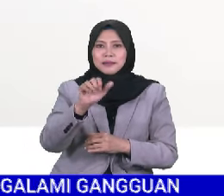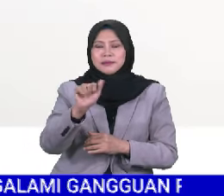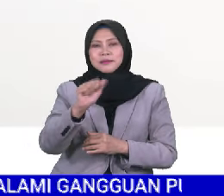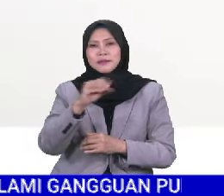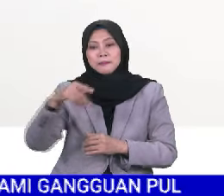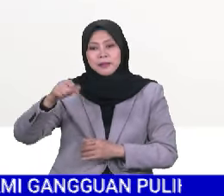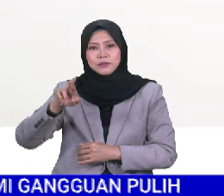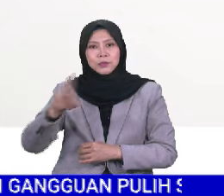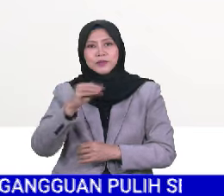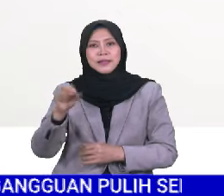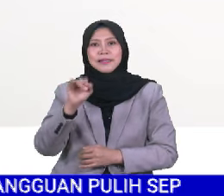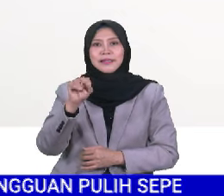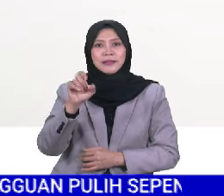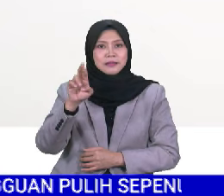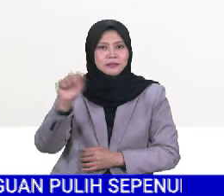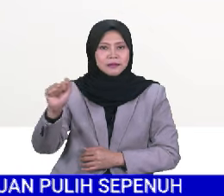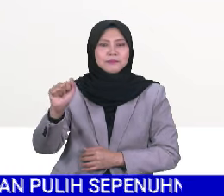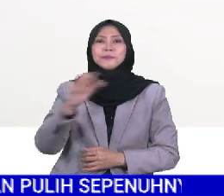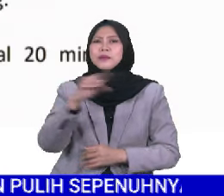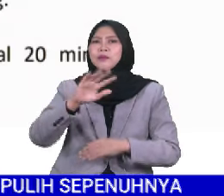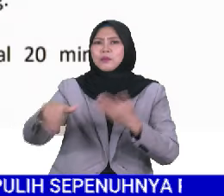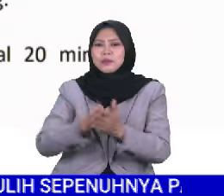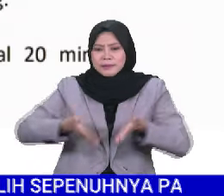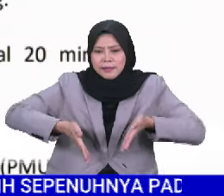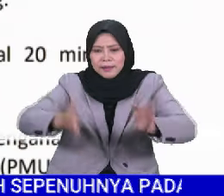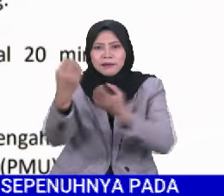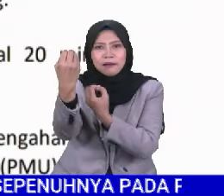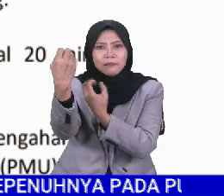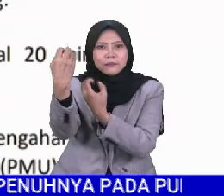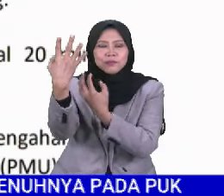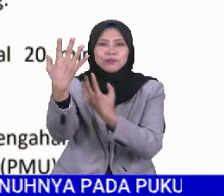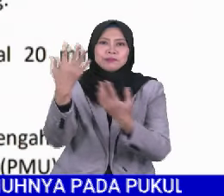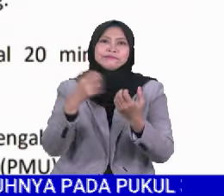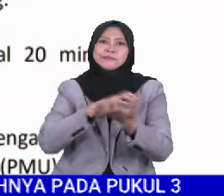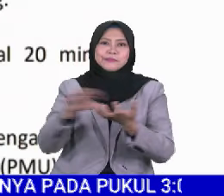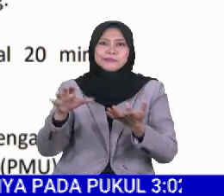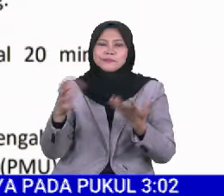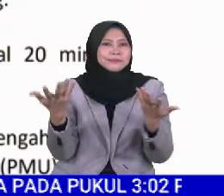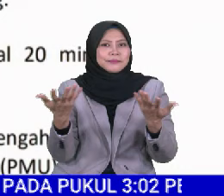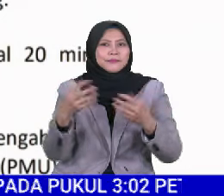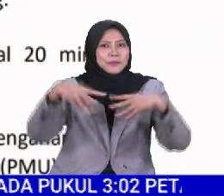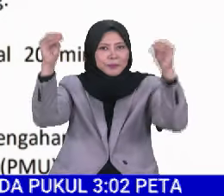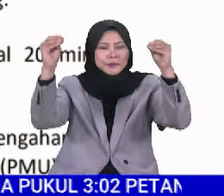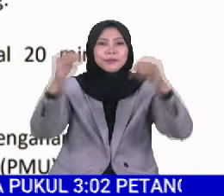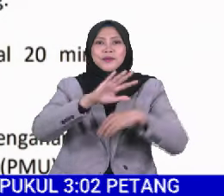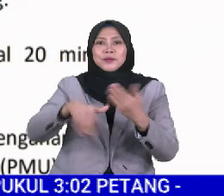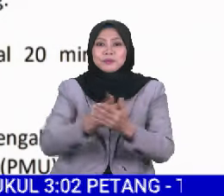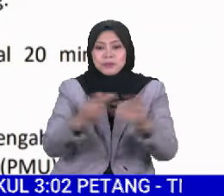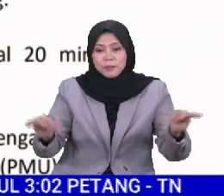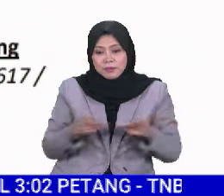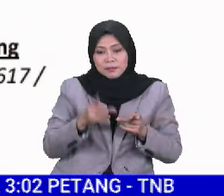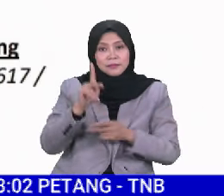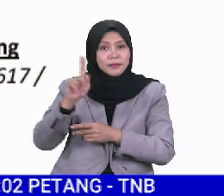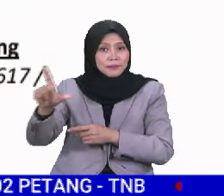gangguan itu turut menyebabkan lampu isyarat di sekitar Kuala Lumpur tidak berfungsi Hai namun hasil tinjauan kami disekitarku